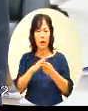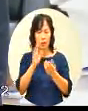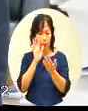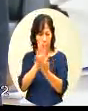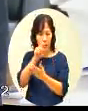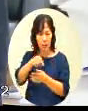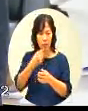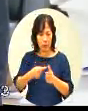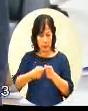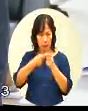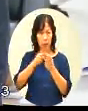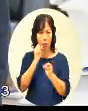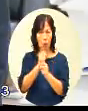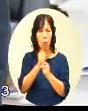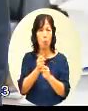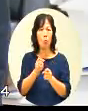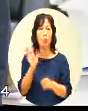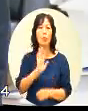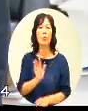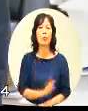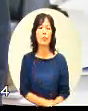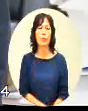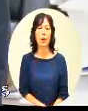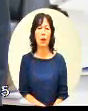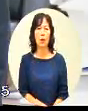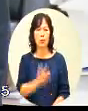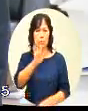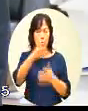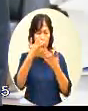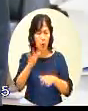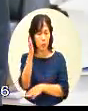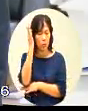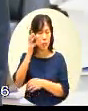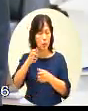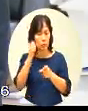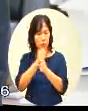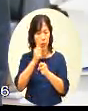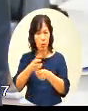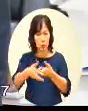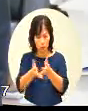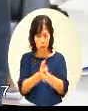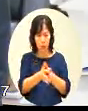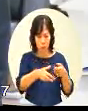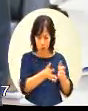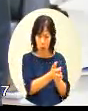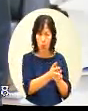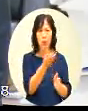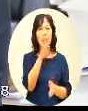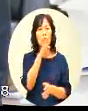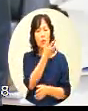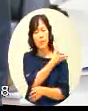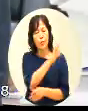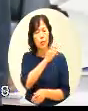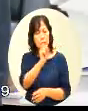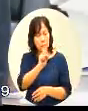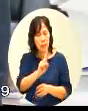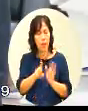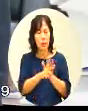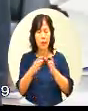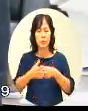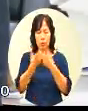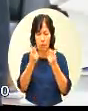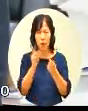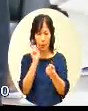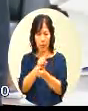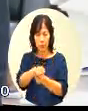对第一线。所以很多的公家公务单位，我想不管是哪一个局处，我觉得哪里都会有这样的一